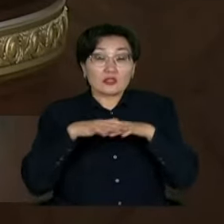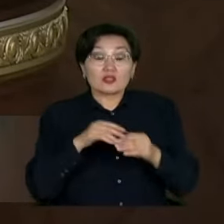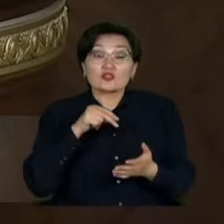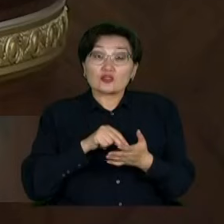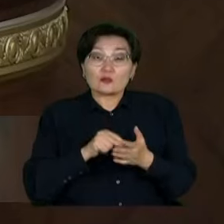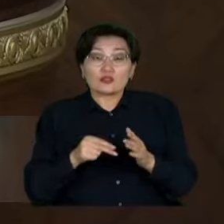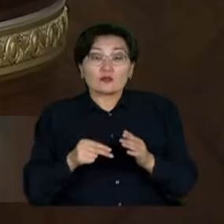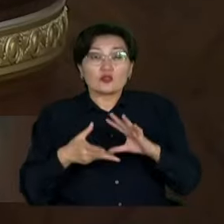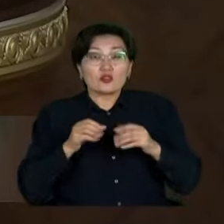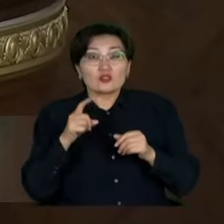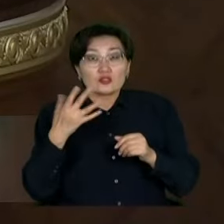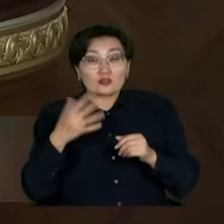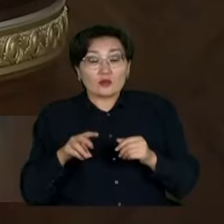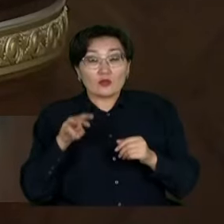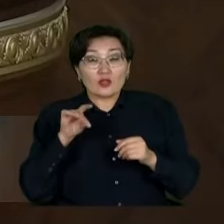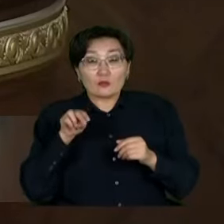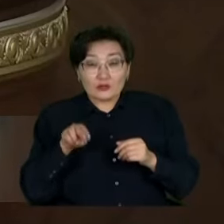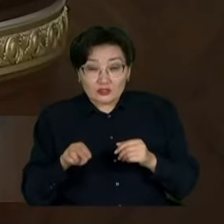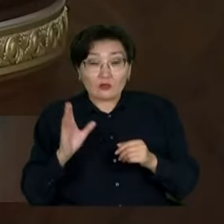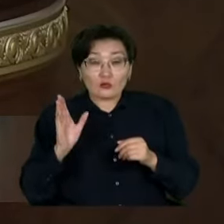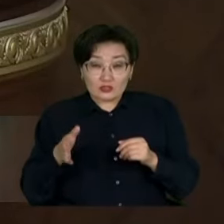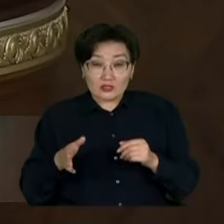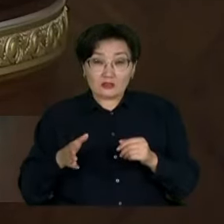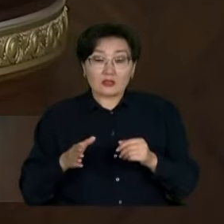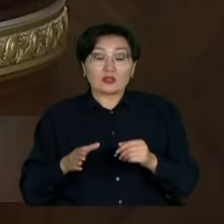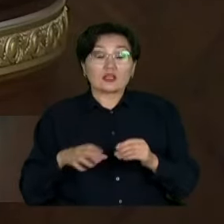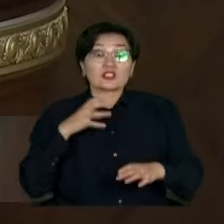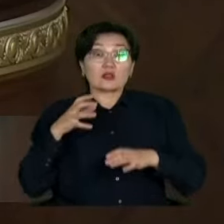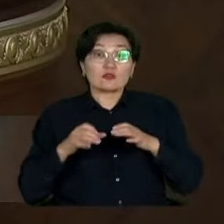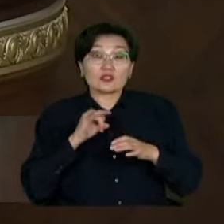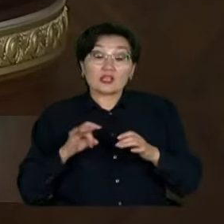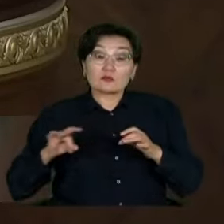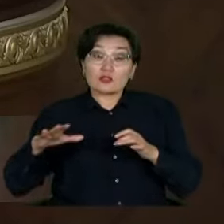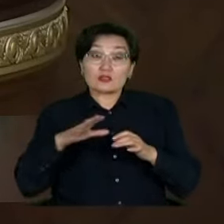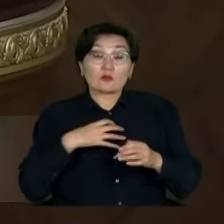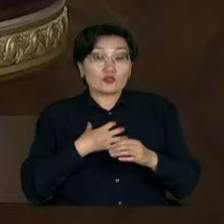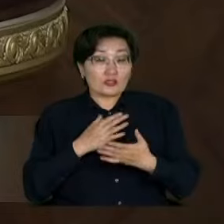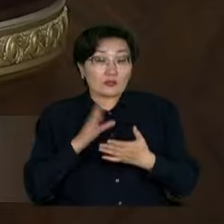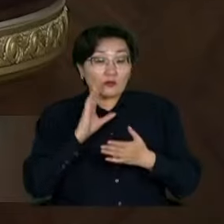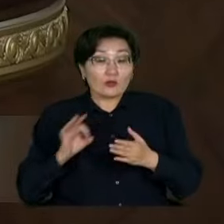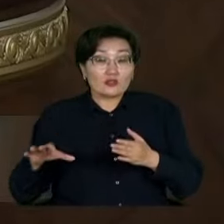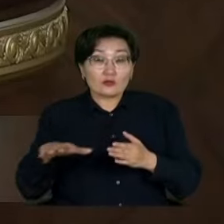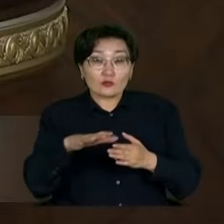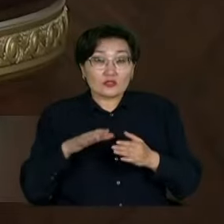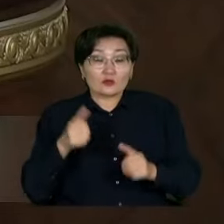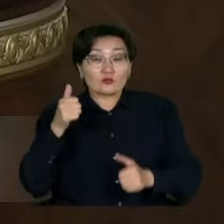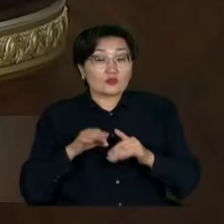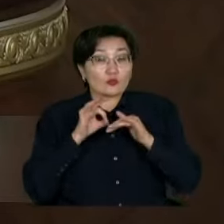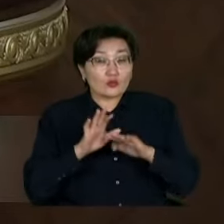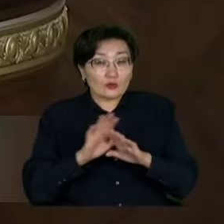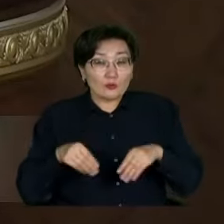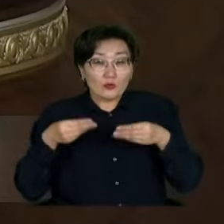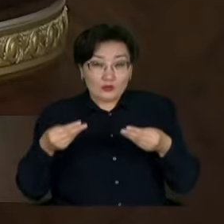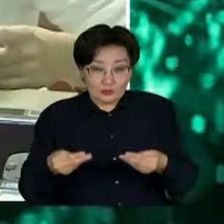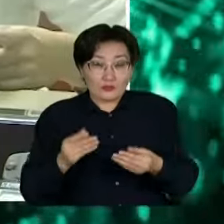сомасы кемінде 150 айлық есептік көрсеткіш болса, халықаралық және республикалық маңызы бар су айдындарын конкурс өткізбей